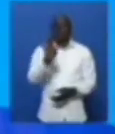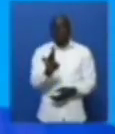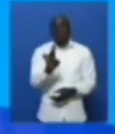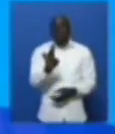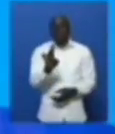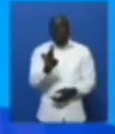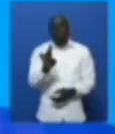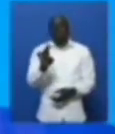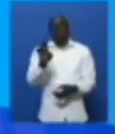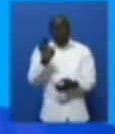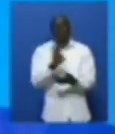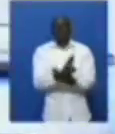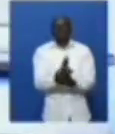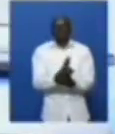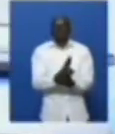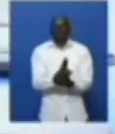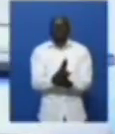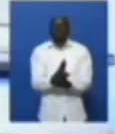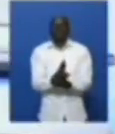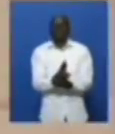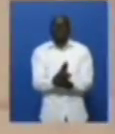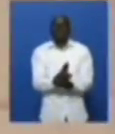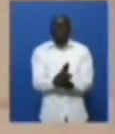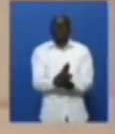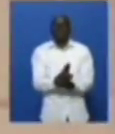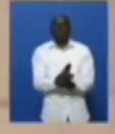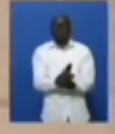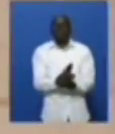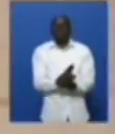avec Hassan Gourabou et Moussa Sanou.